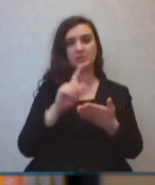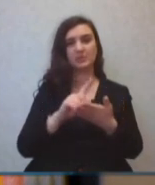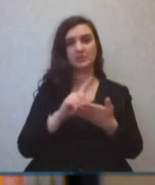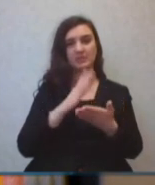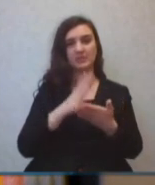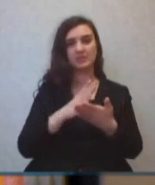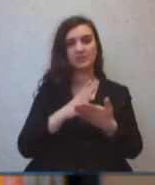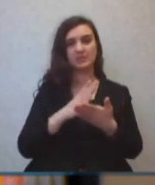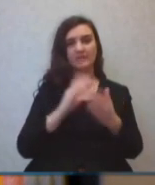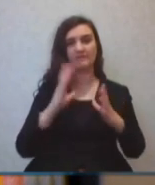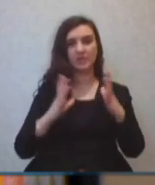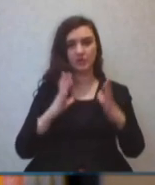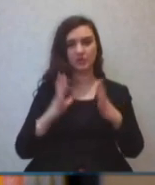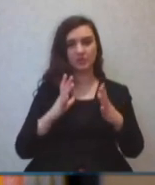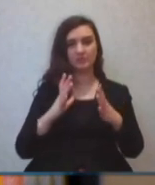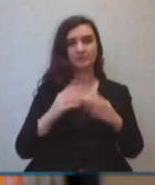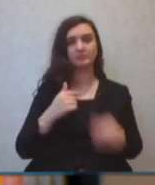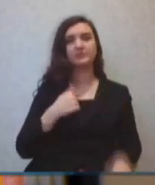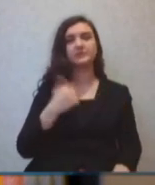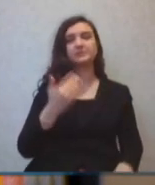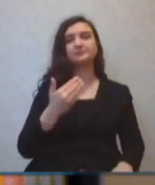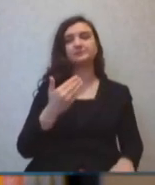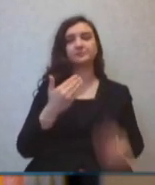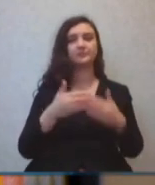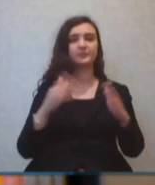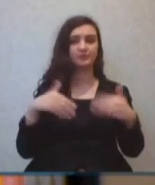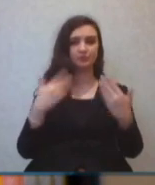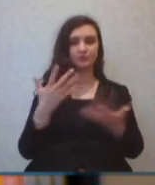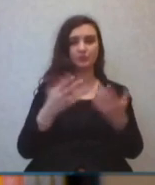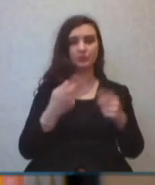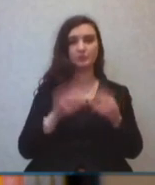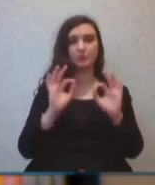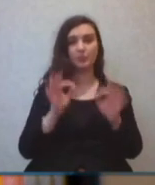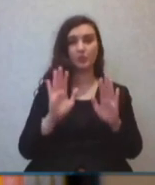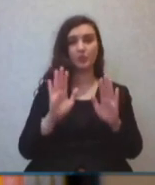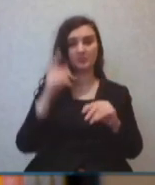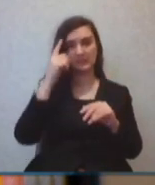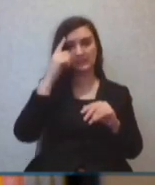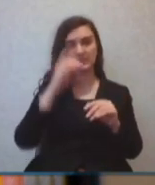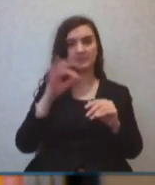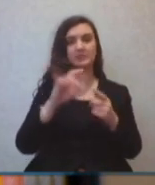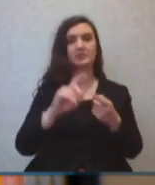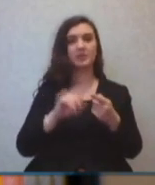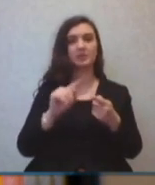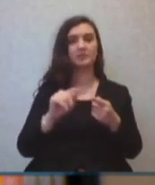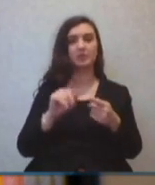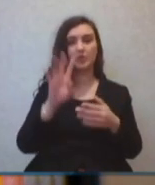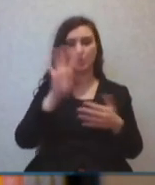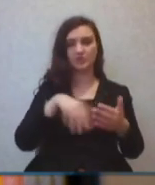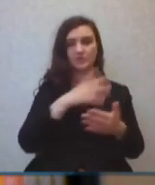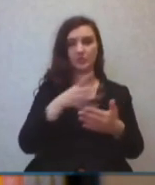აუცილებელი არის ვარჯიშები. მე მაგალითად ვურჩევდი, თუ ეს მხოლოდ მეხსიერებას ეხება,